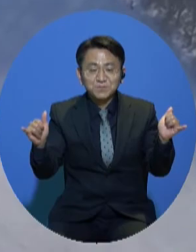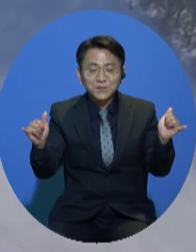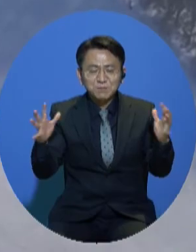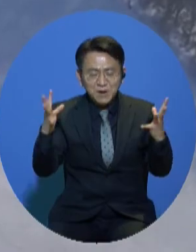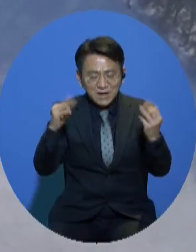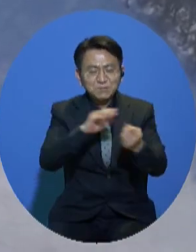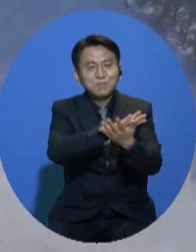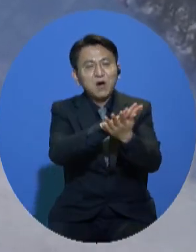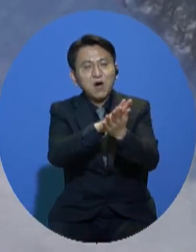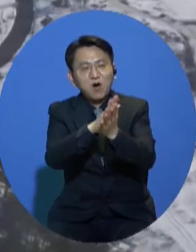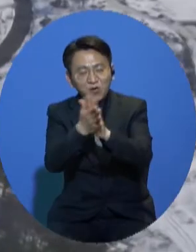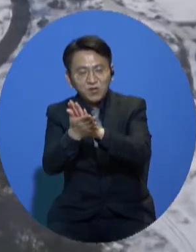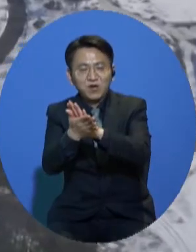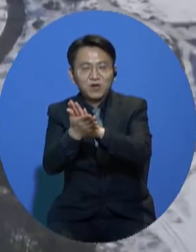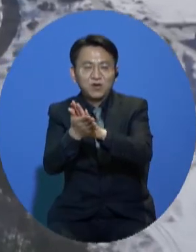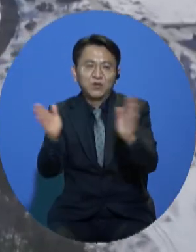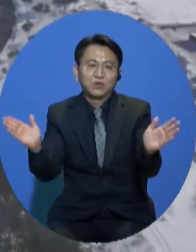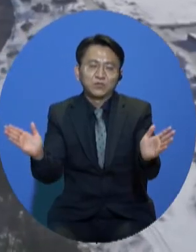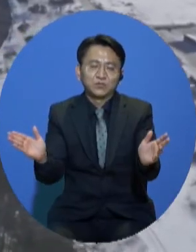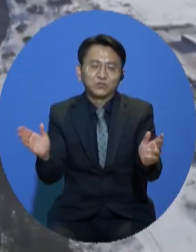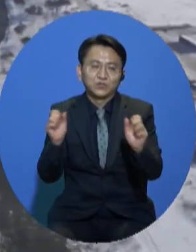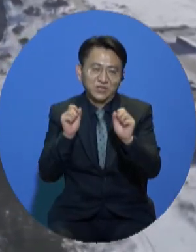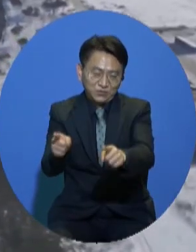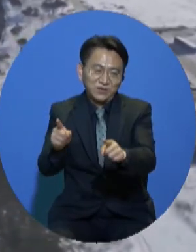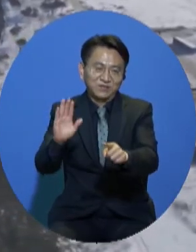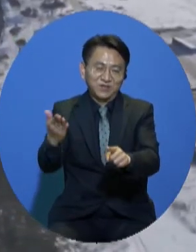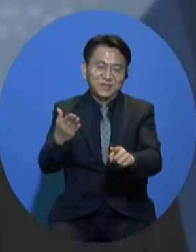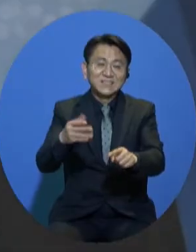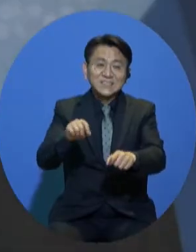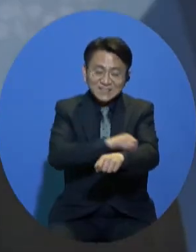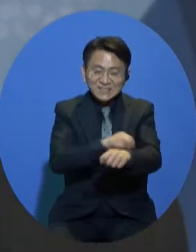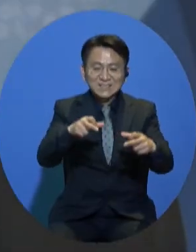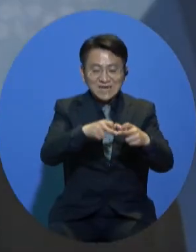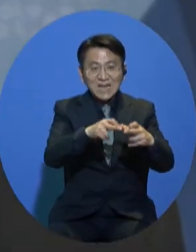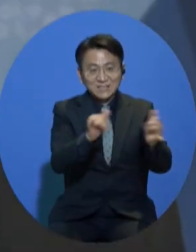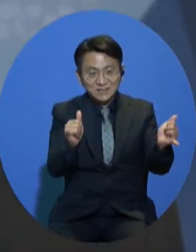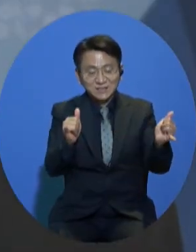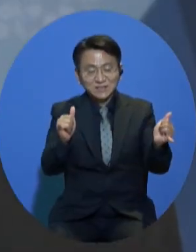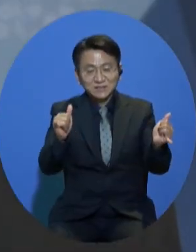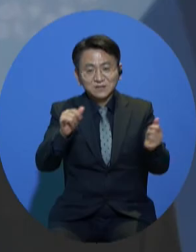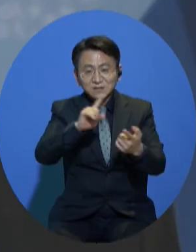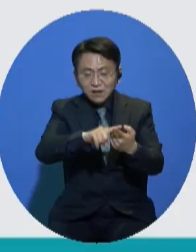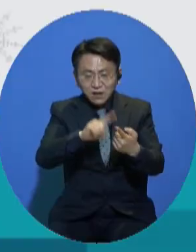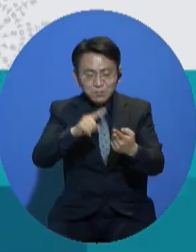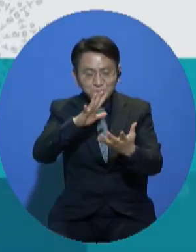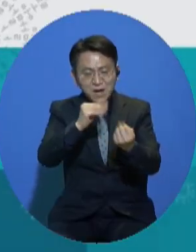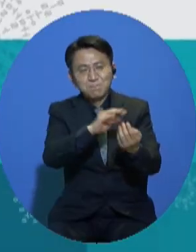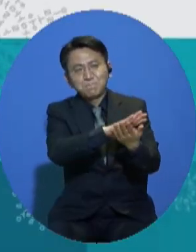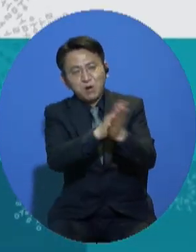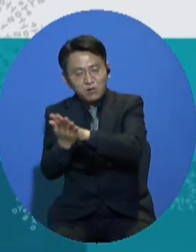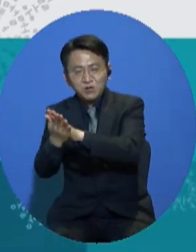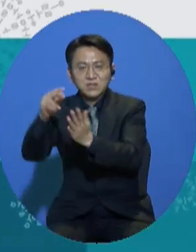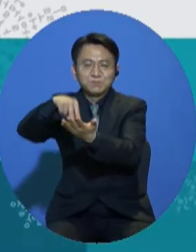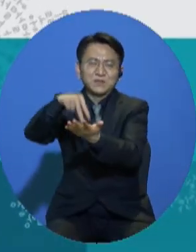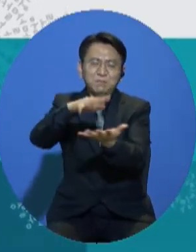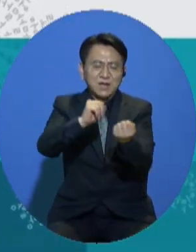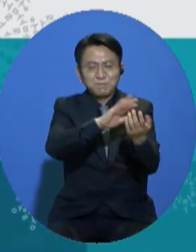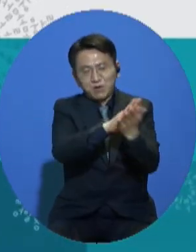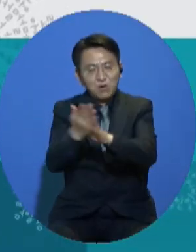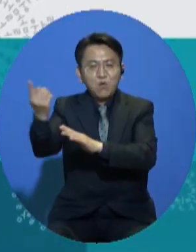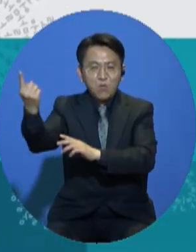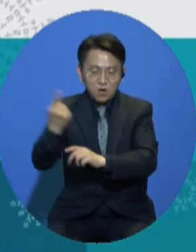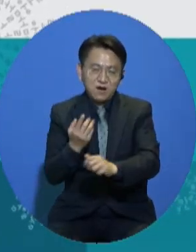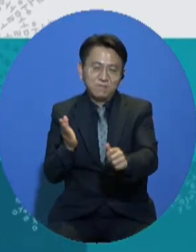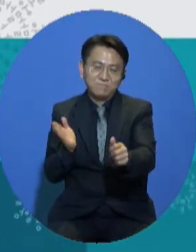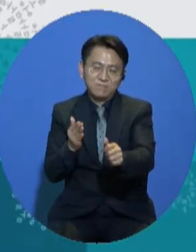사람들에게 많은 변화를 가져다 올 것입니다. 특히 장애와 장애인에 대한 어떤 큰 변화, 관점의 변화를 가져올 것입니다.